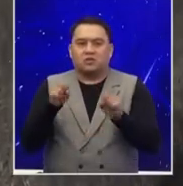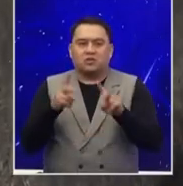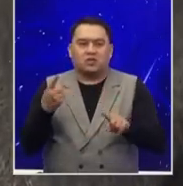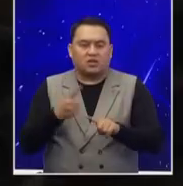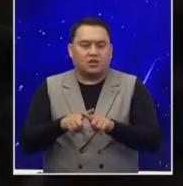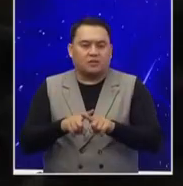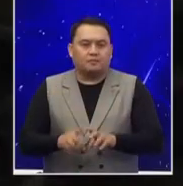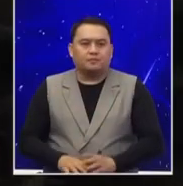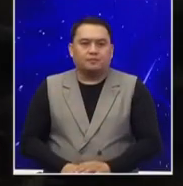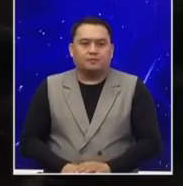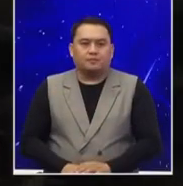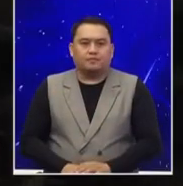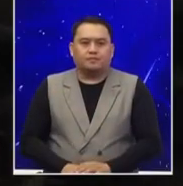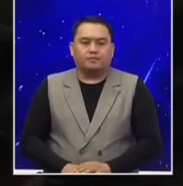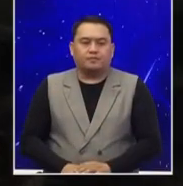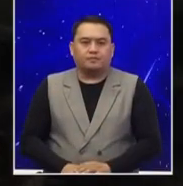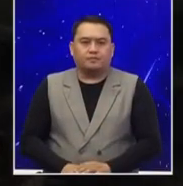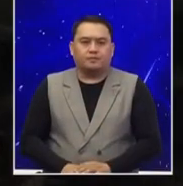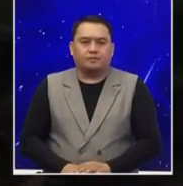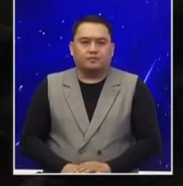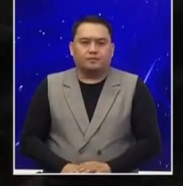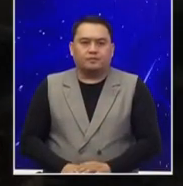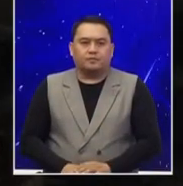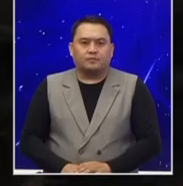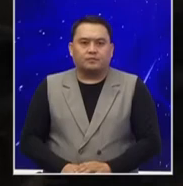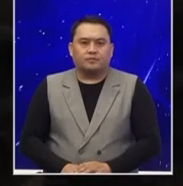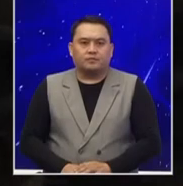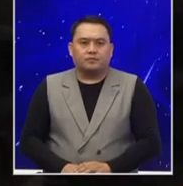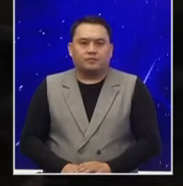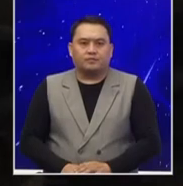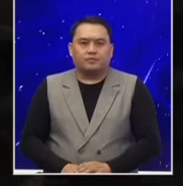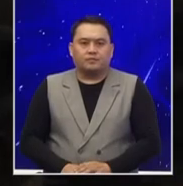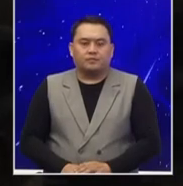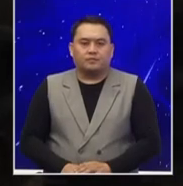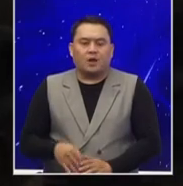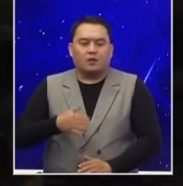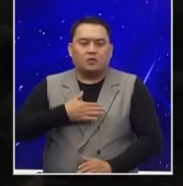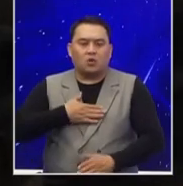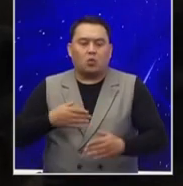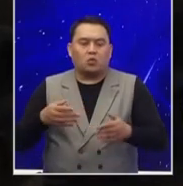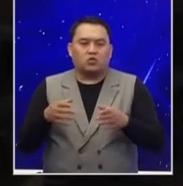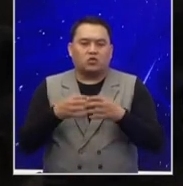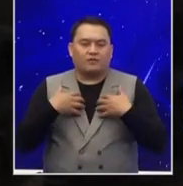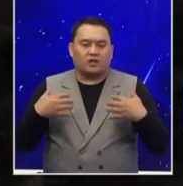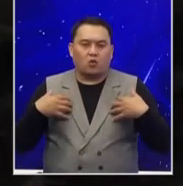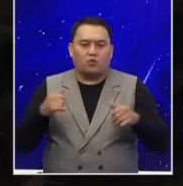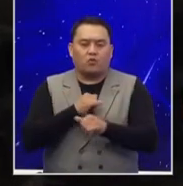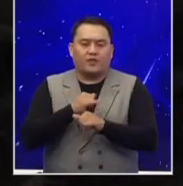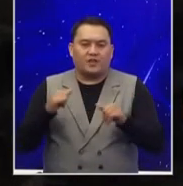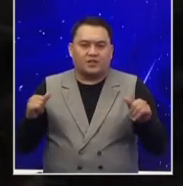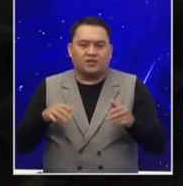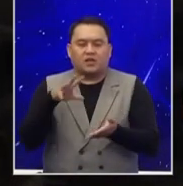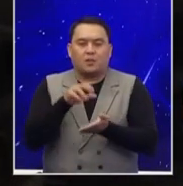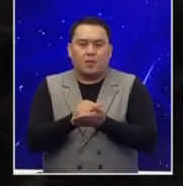техники. Крестьянское хозяйство занимается основным разведением крупнорогатого скота, овец и коз и лошадей. Кроме этого, он